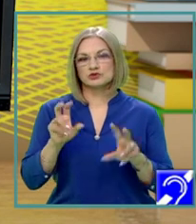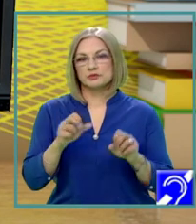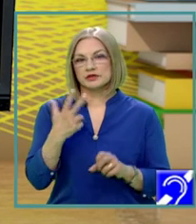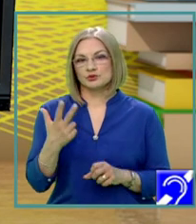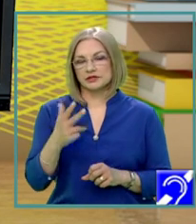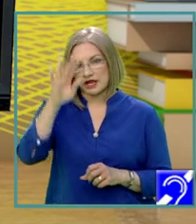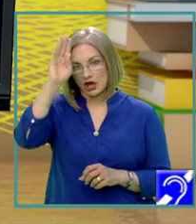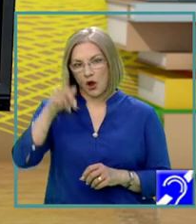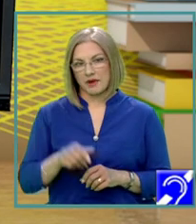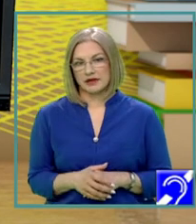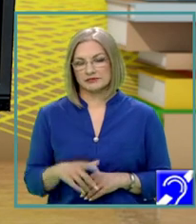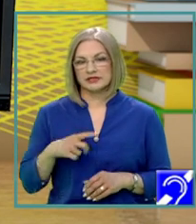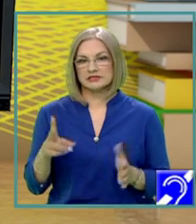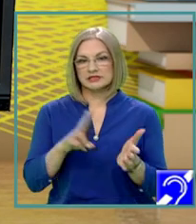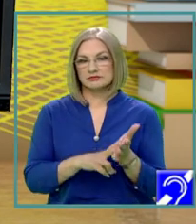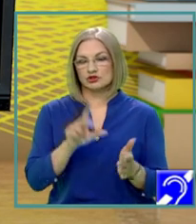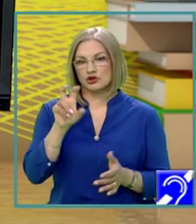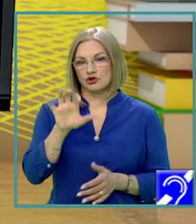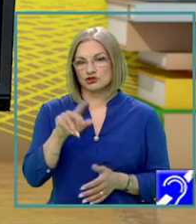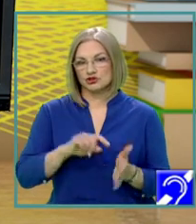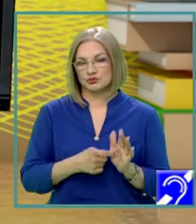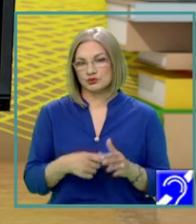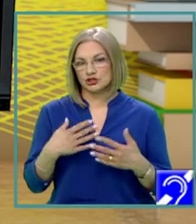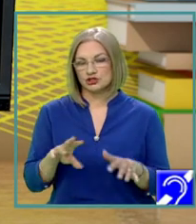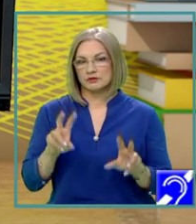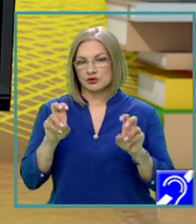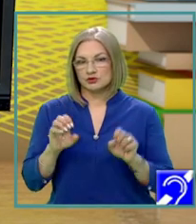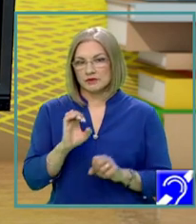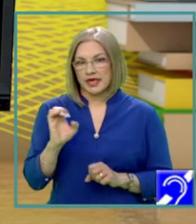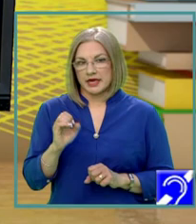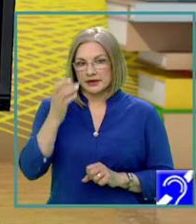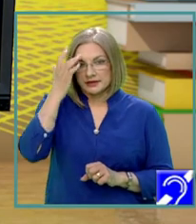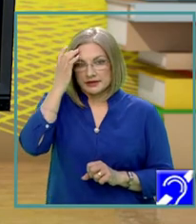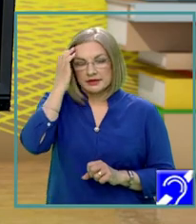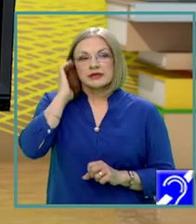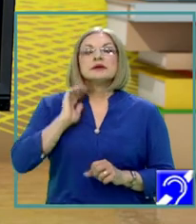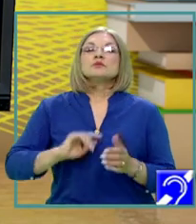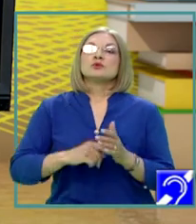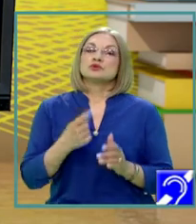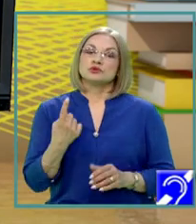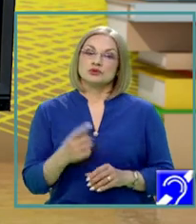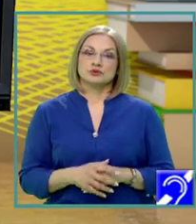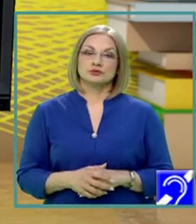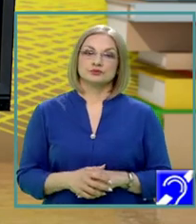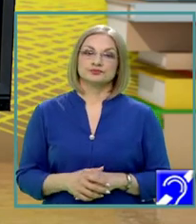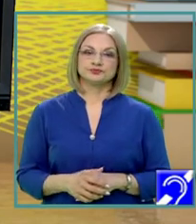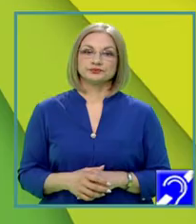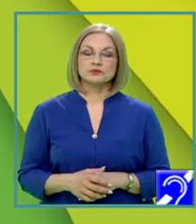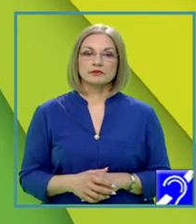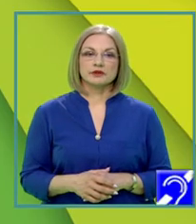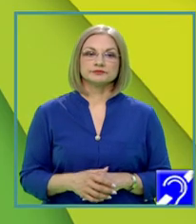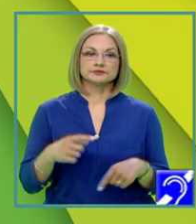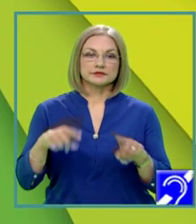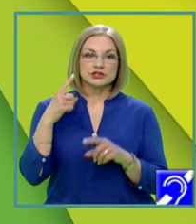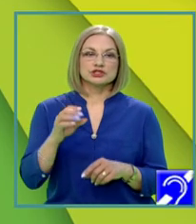romani căruia îi sunt alocate 25 de puncte începem cu subiectul e marea punctul 1 normal butanul așa cum bine